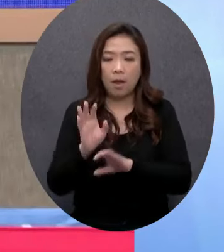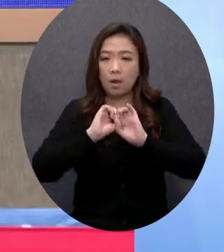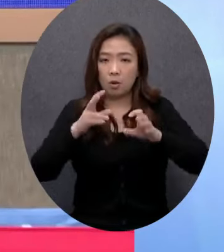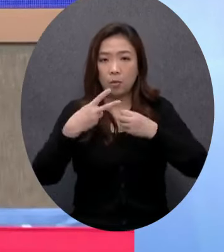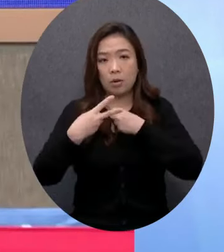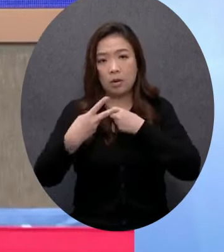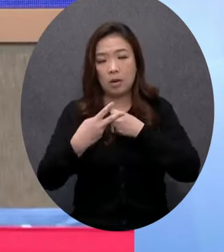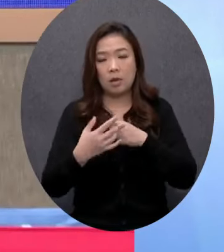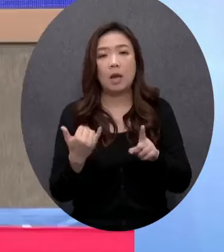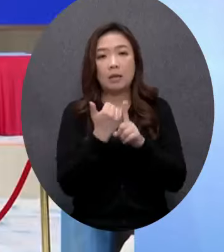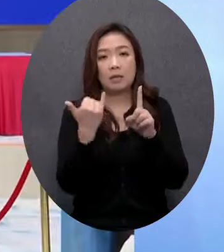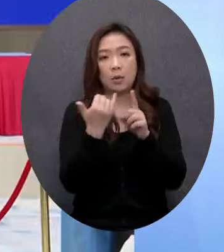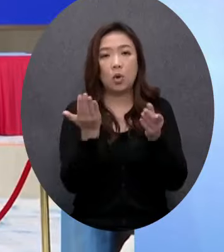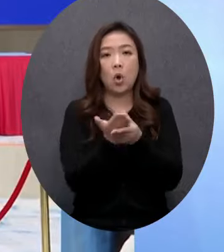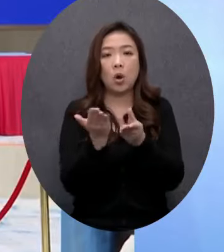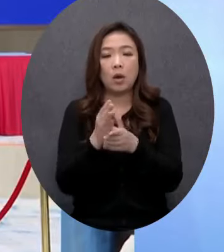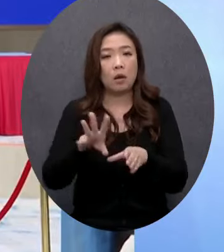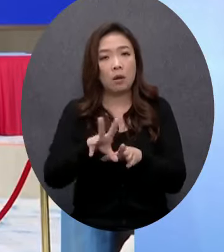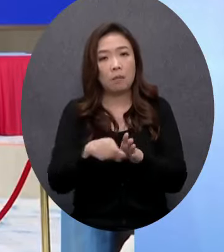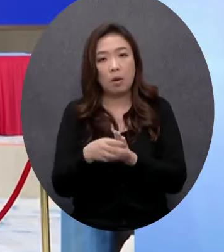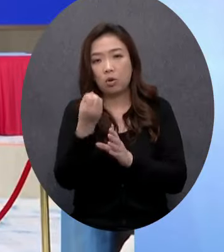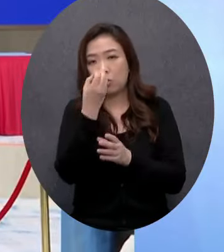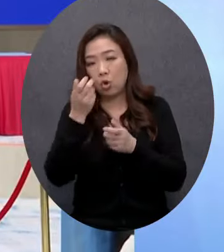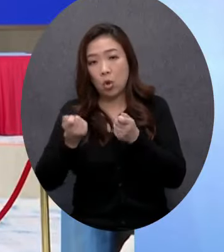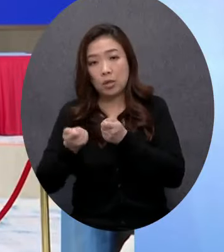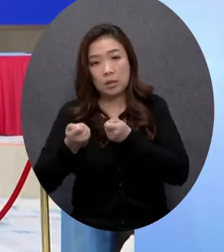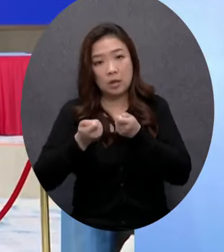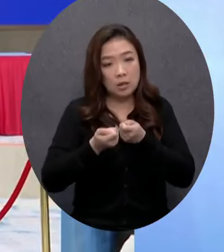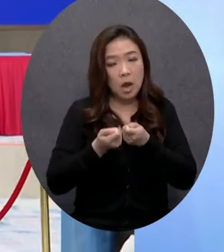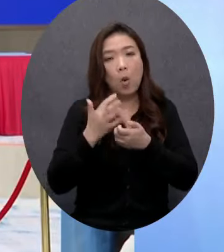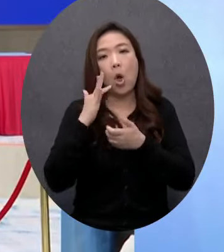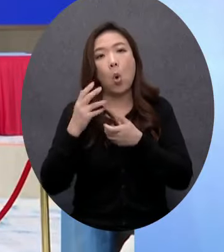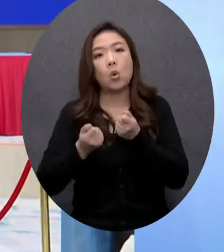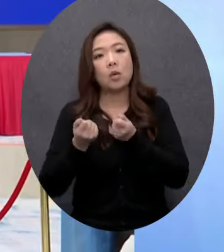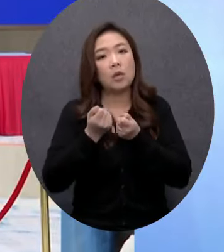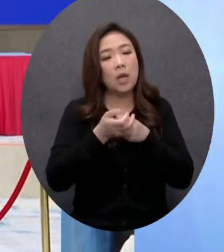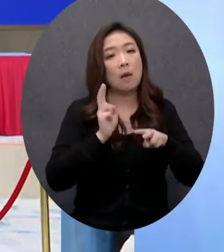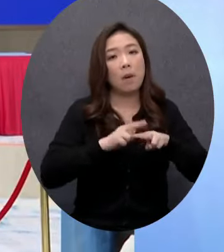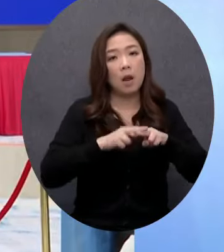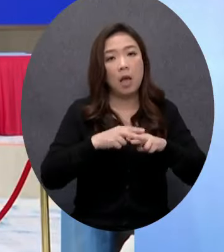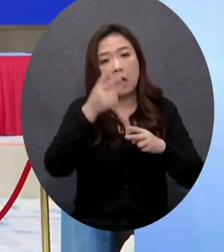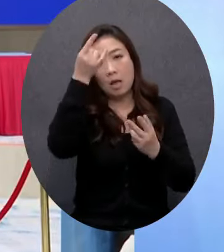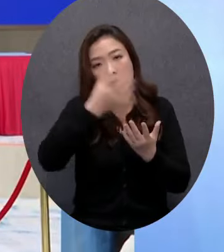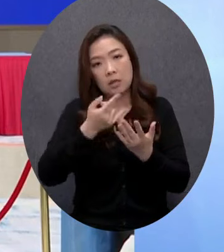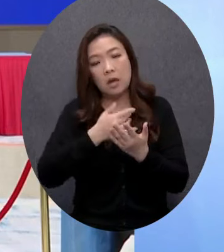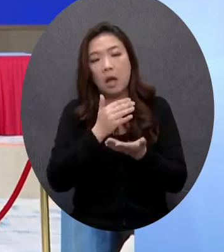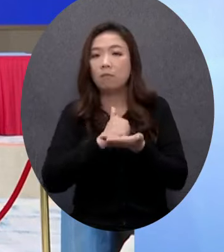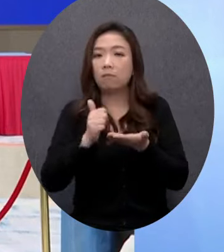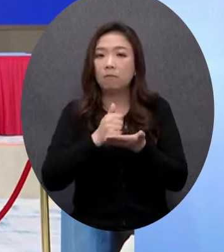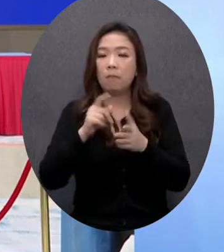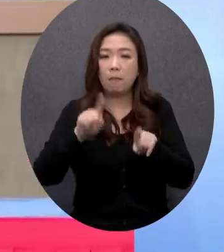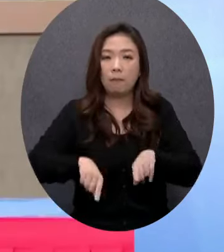批16个案例，包括港车北上、澳车北上政策顺利落地实施。粤港实现政务服务